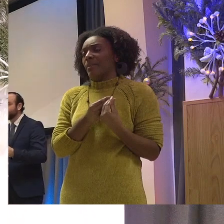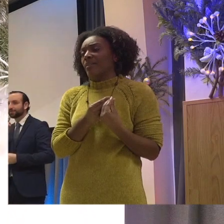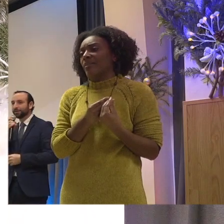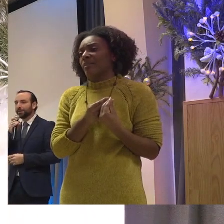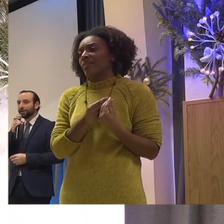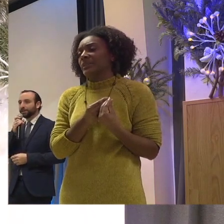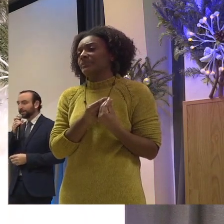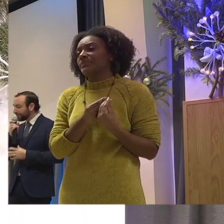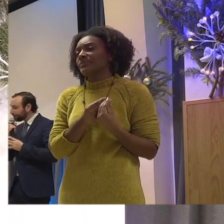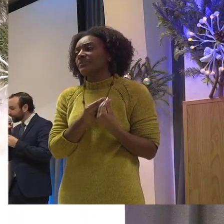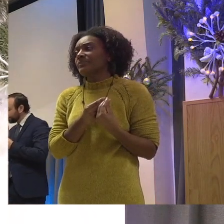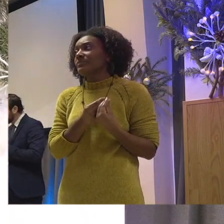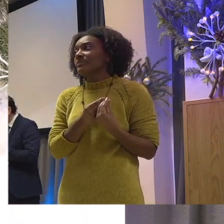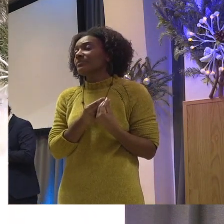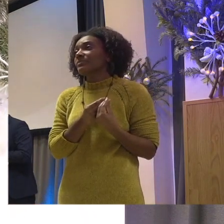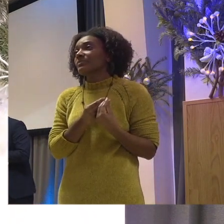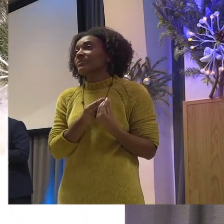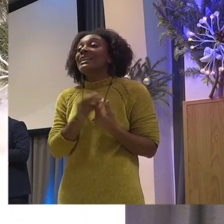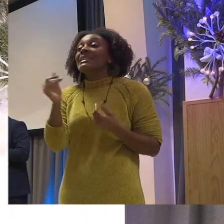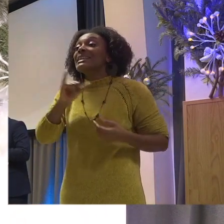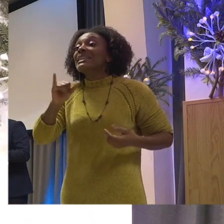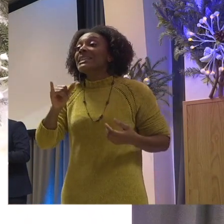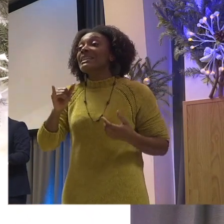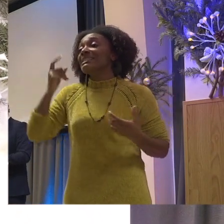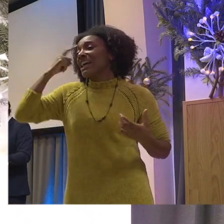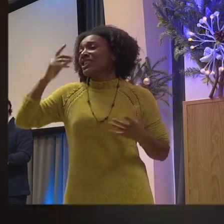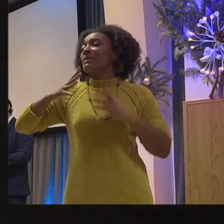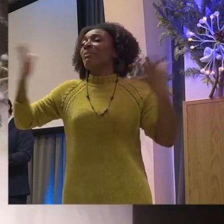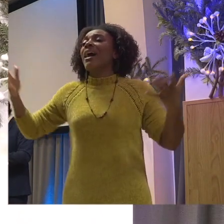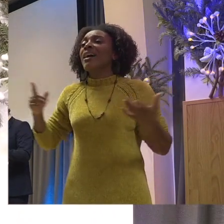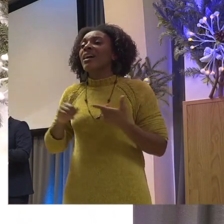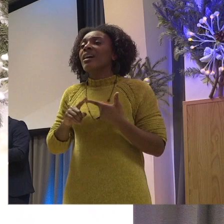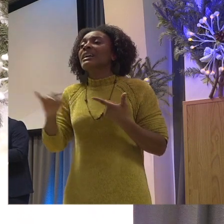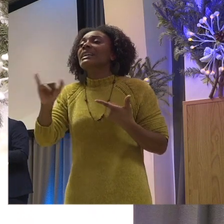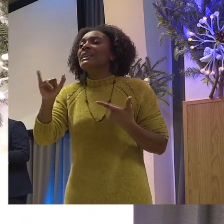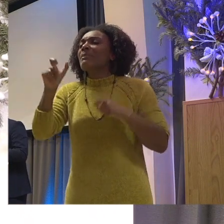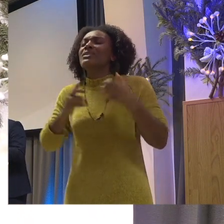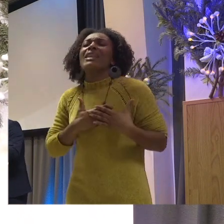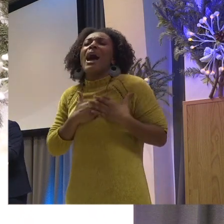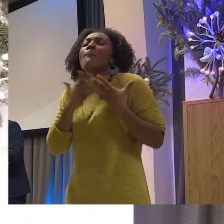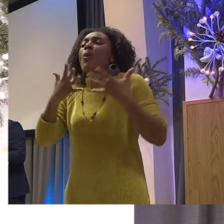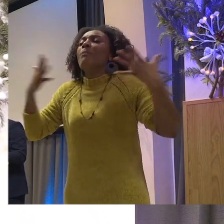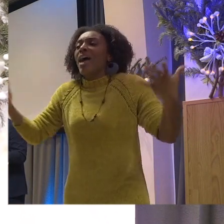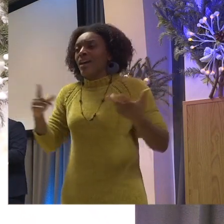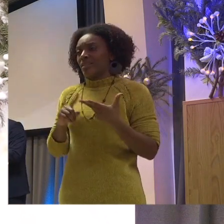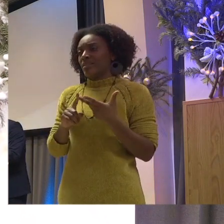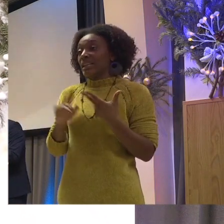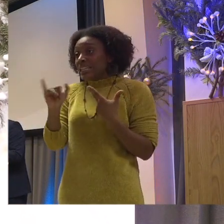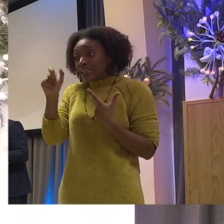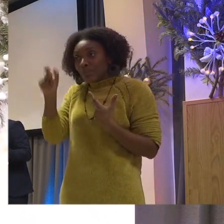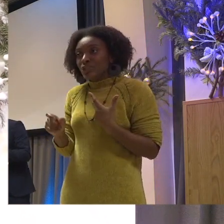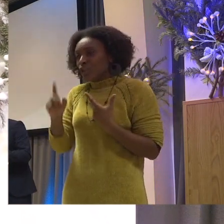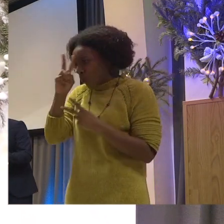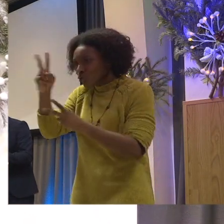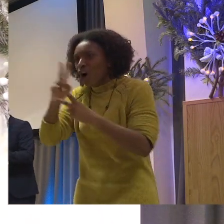de sagesse ? Qui est cette personne qui est pleine d'amour, de douceur ? Qui sait honorer et qui est honoré ? Quelle est cette